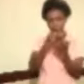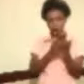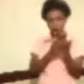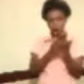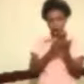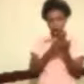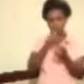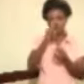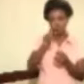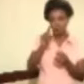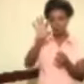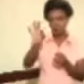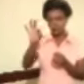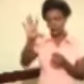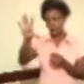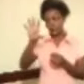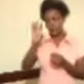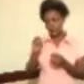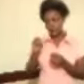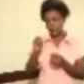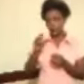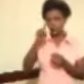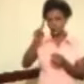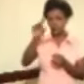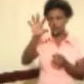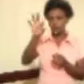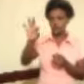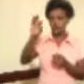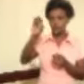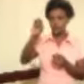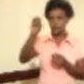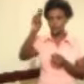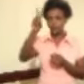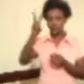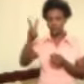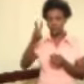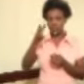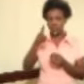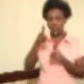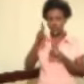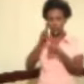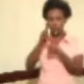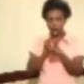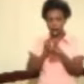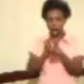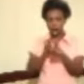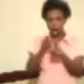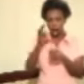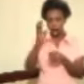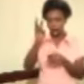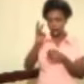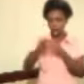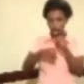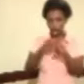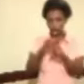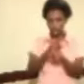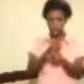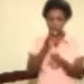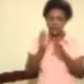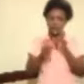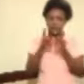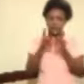en 1950 et en 1902. Nous avons le même problème, ça, lorsqu'on a une date précise dans la Constitution. Alors, si vous voulez